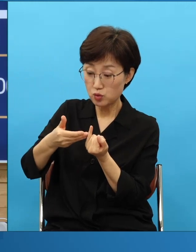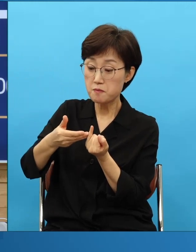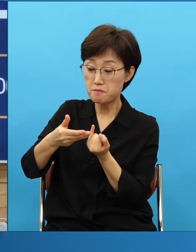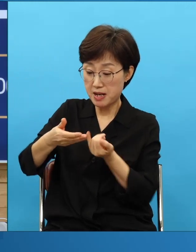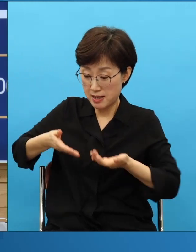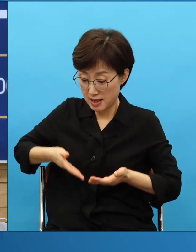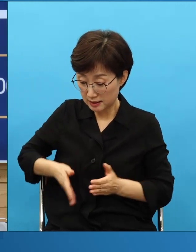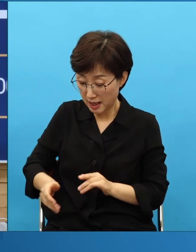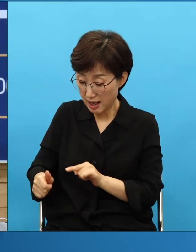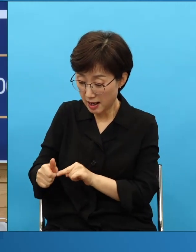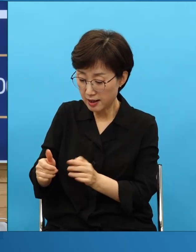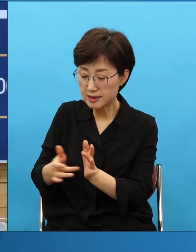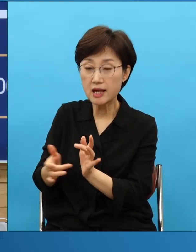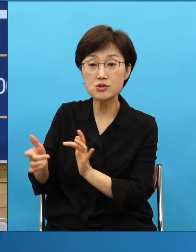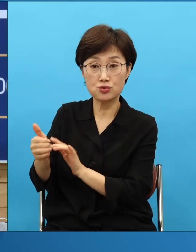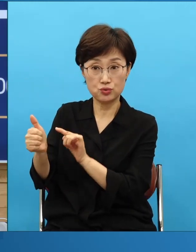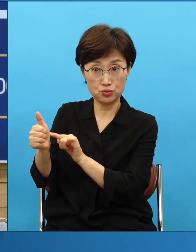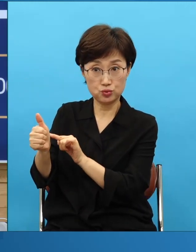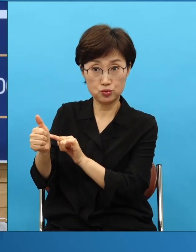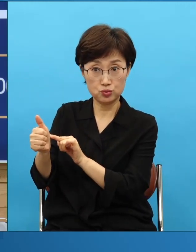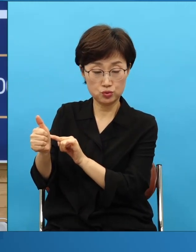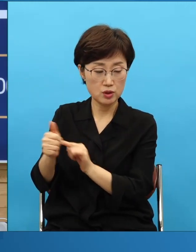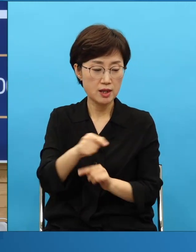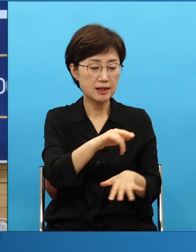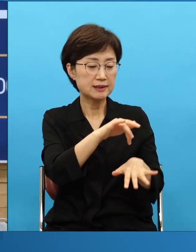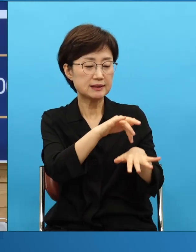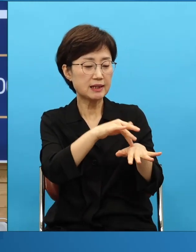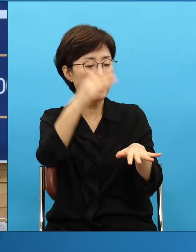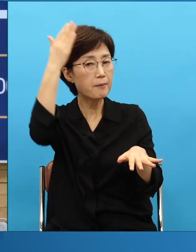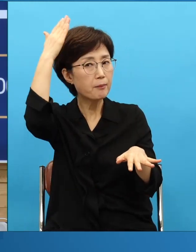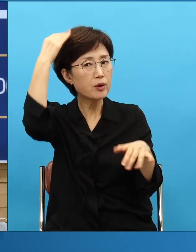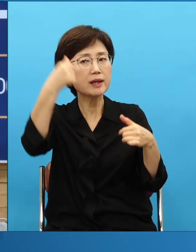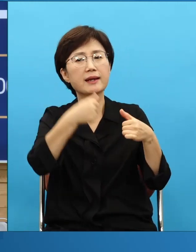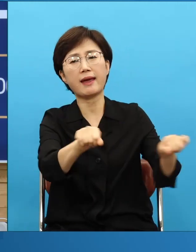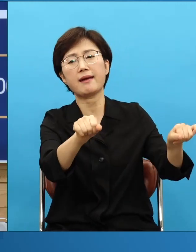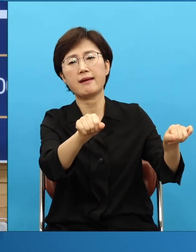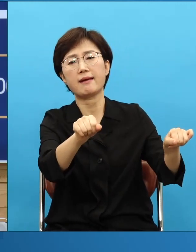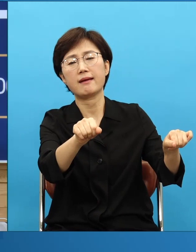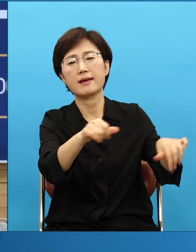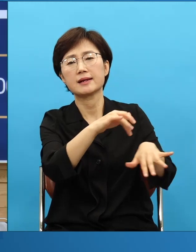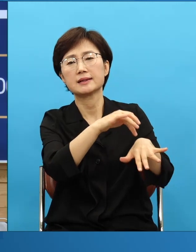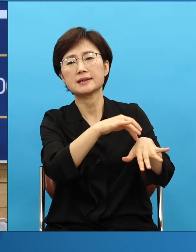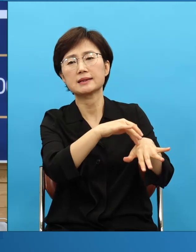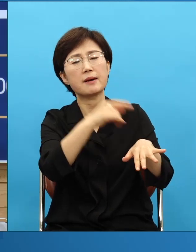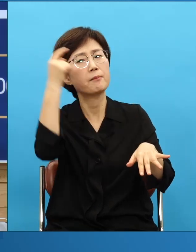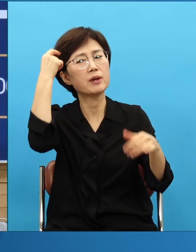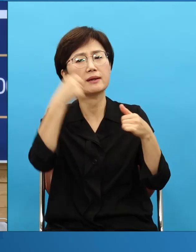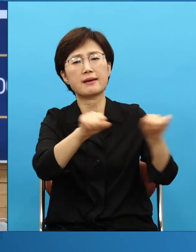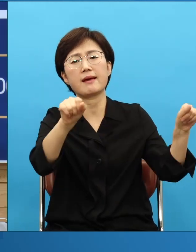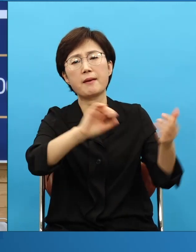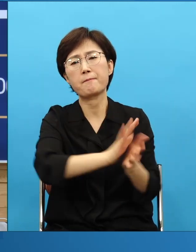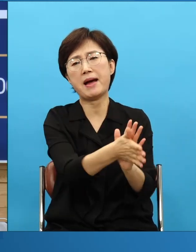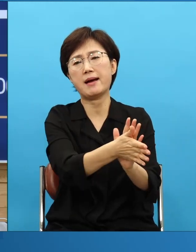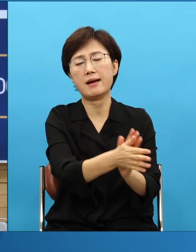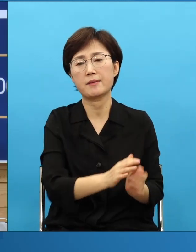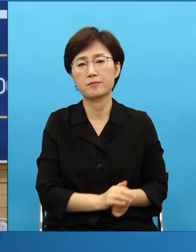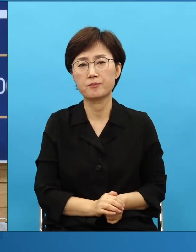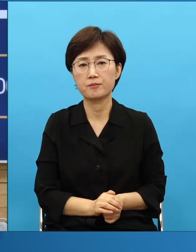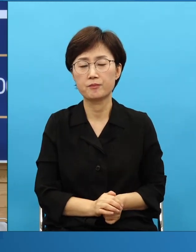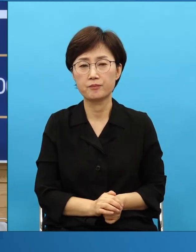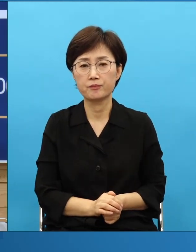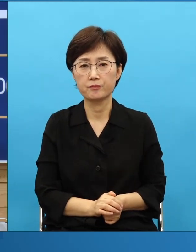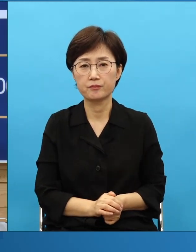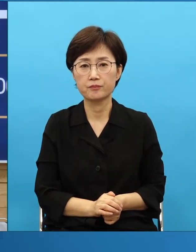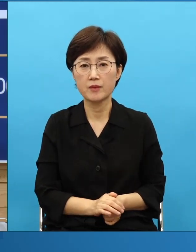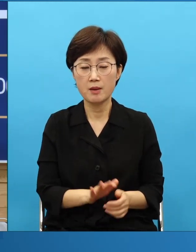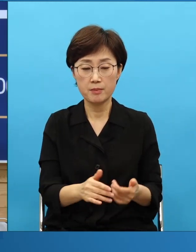gives sons to 그게 gives 성취된 birth 겁니다. to a son who is not only man but also God, who will destroy the works of the devil. 누구든지 조건 없다. 방주